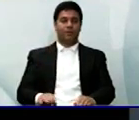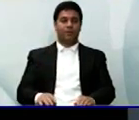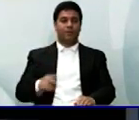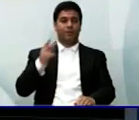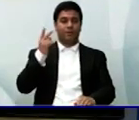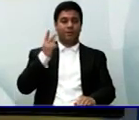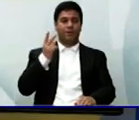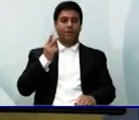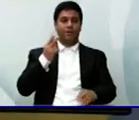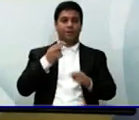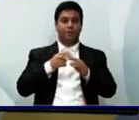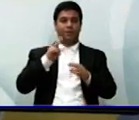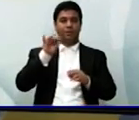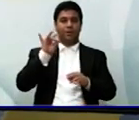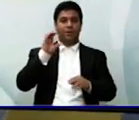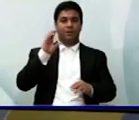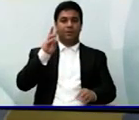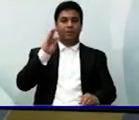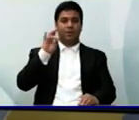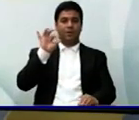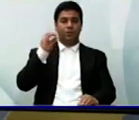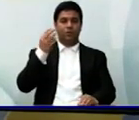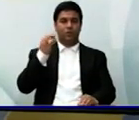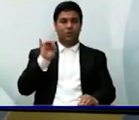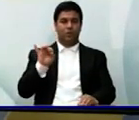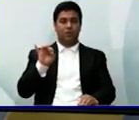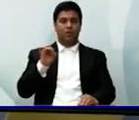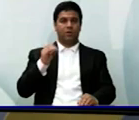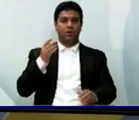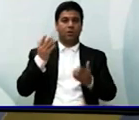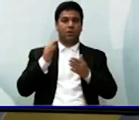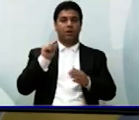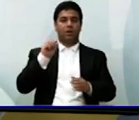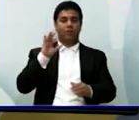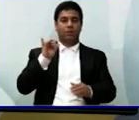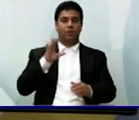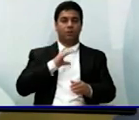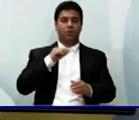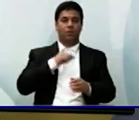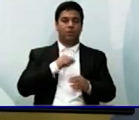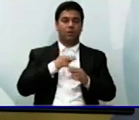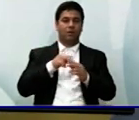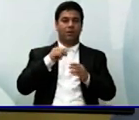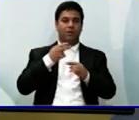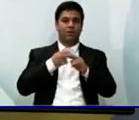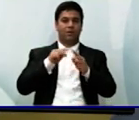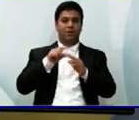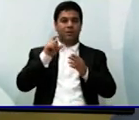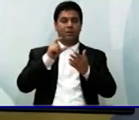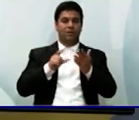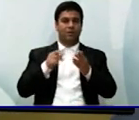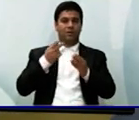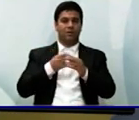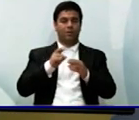Второе. Пресмыкающееся, которое автором образно охарактеризовано в стихотворении